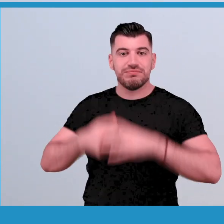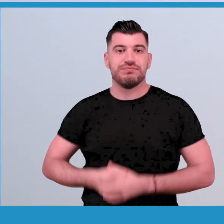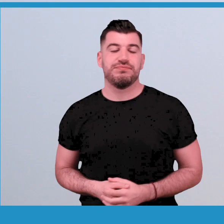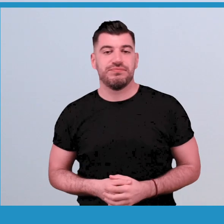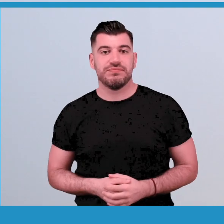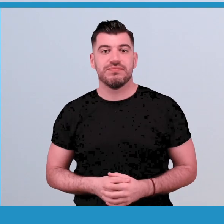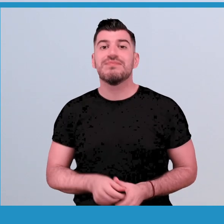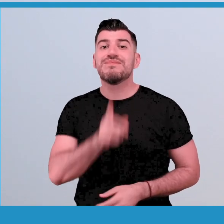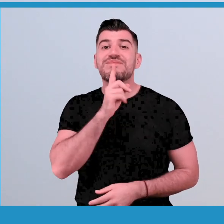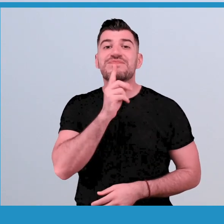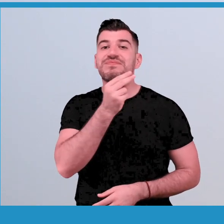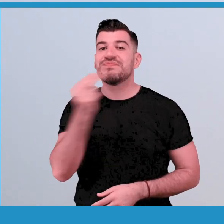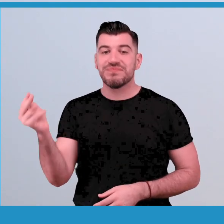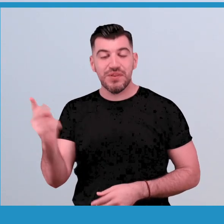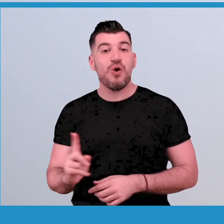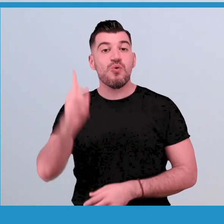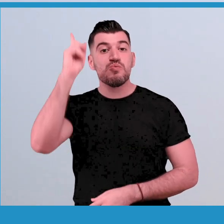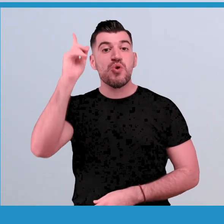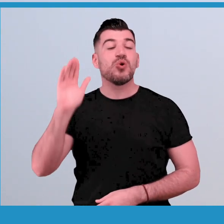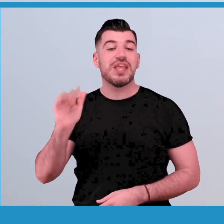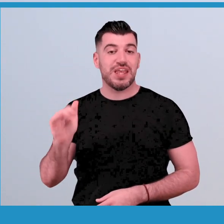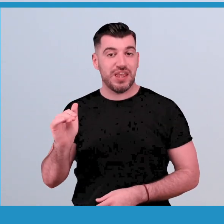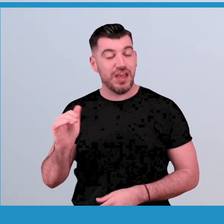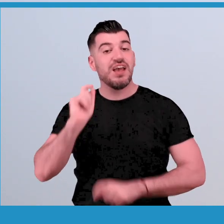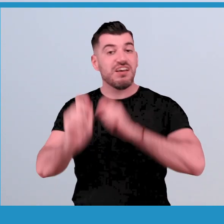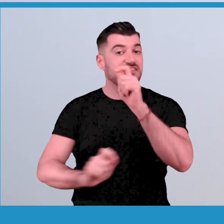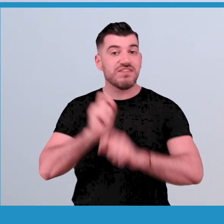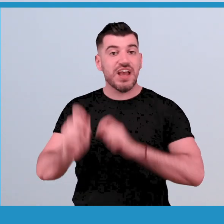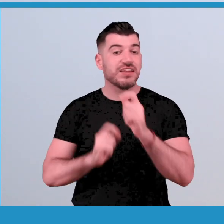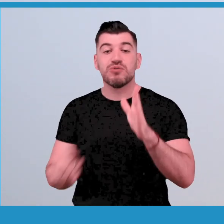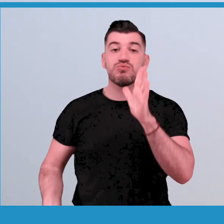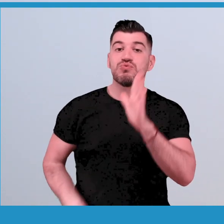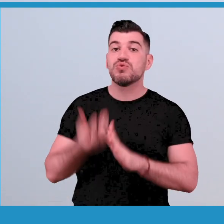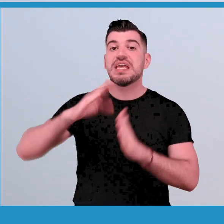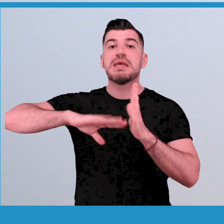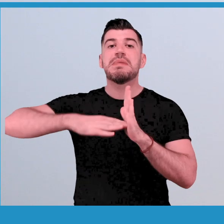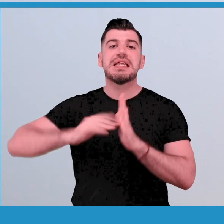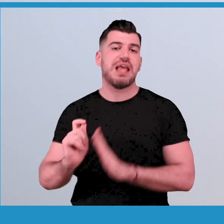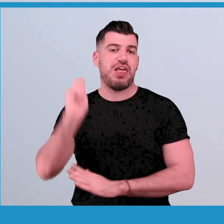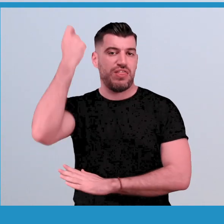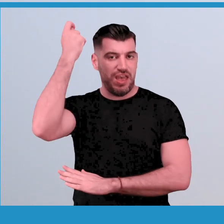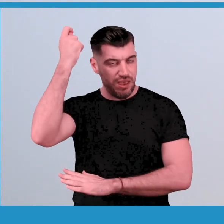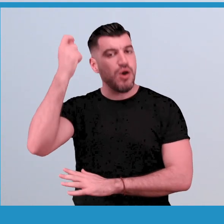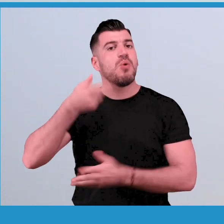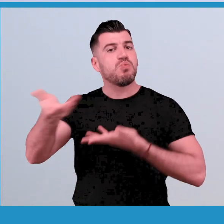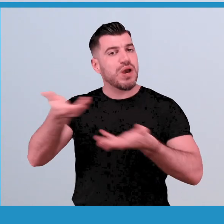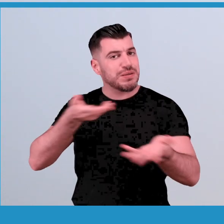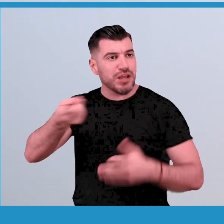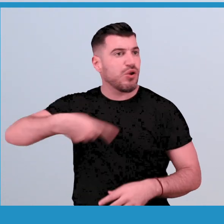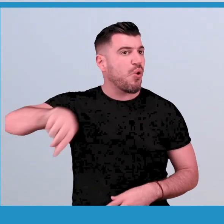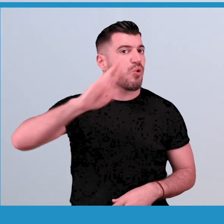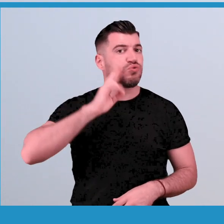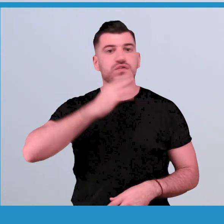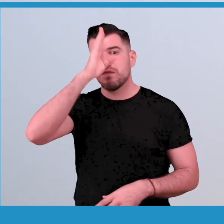Παραμένοντας στο ίδιο θέμα, να πούμε ότι από 1η Ιουλίου ξεκίνησε να λειτουργεί νέα υπηρεσία της ΔΕΗ για εξυπηρέτηση κοφών και